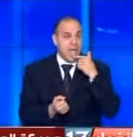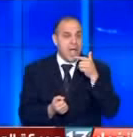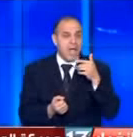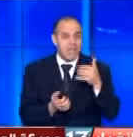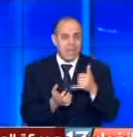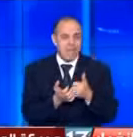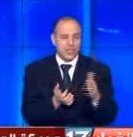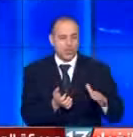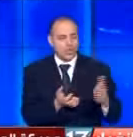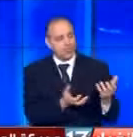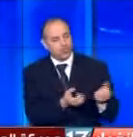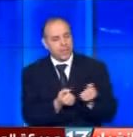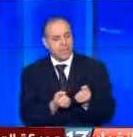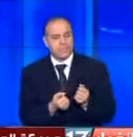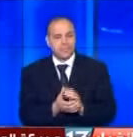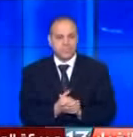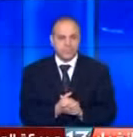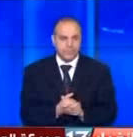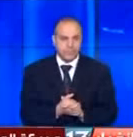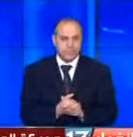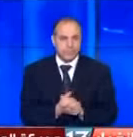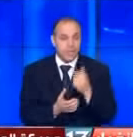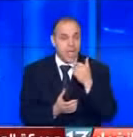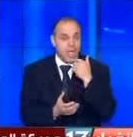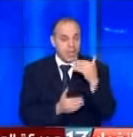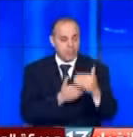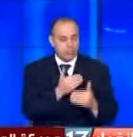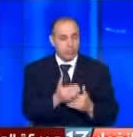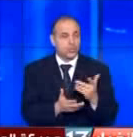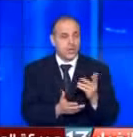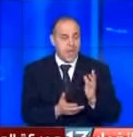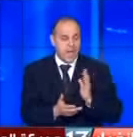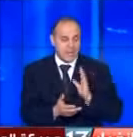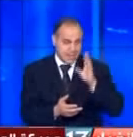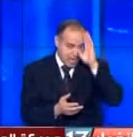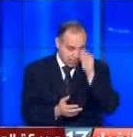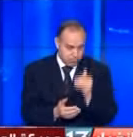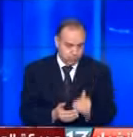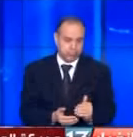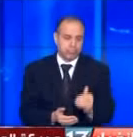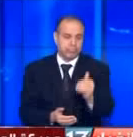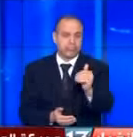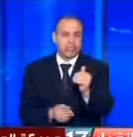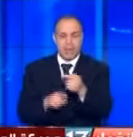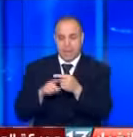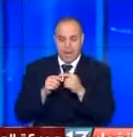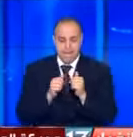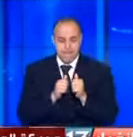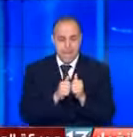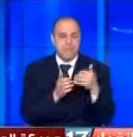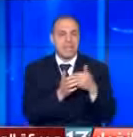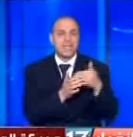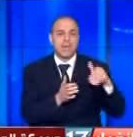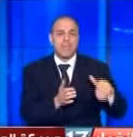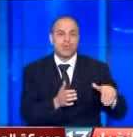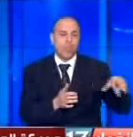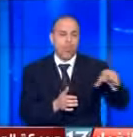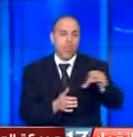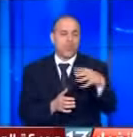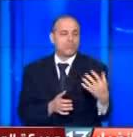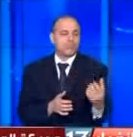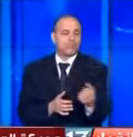للاحتفاظ بما تبقى له من أراضي الخلافة التي أعلنها، ولا يزال يخطط لمواصلة العمل كدولة وهمية